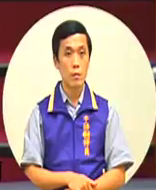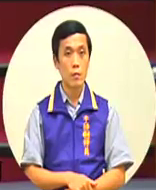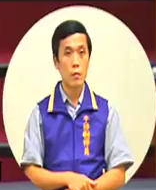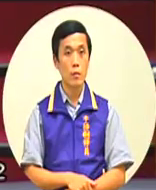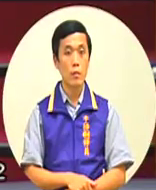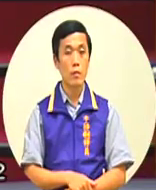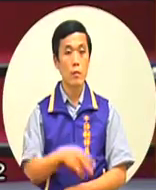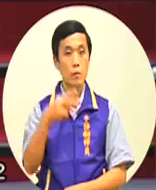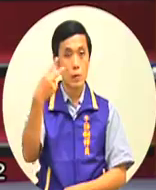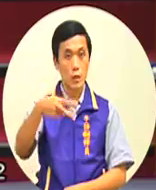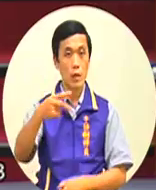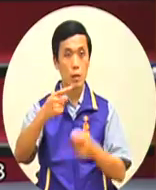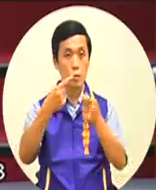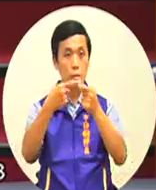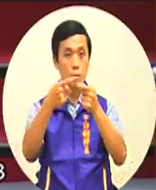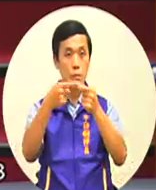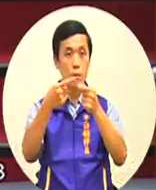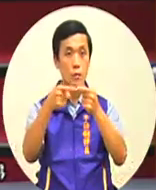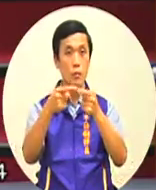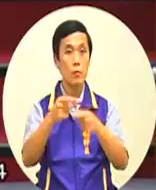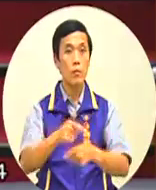好，再一分钟。